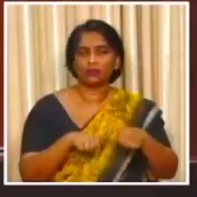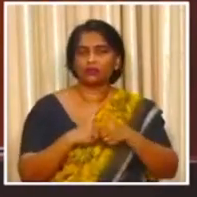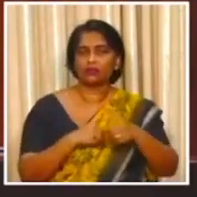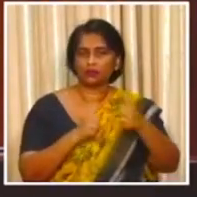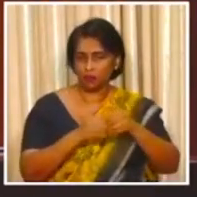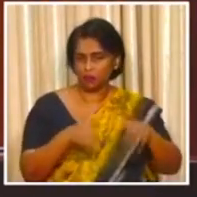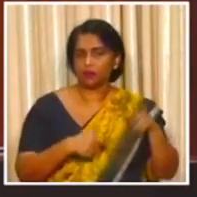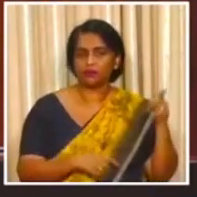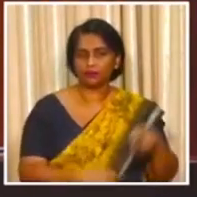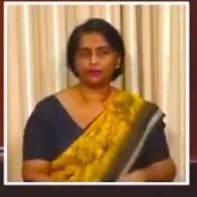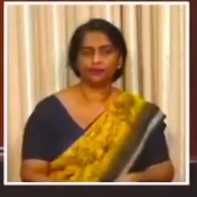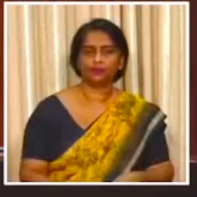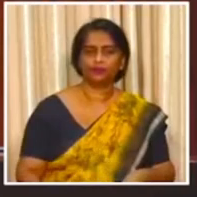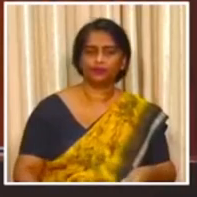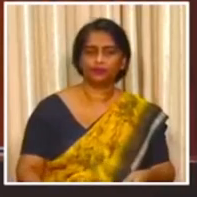සිද්ධ වෙනවා. බොහොම